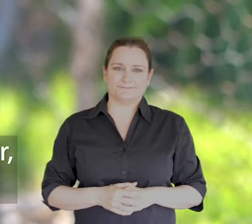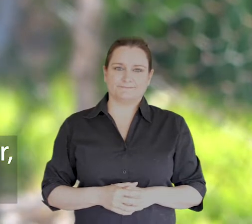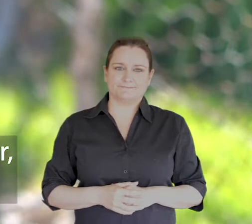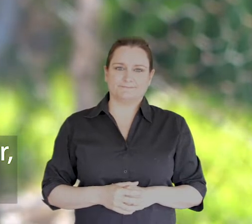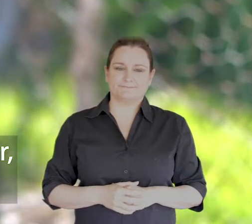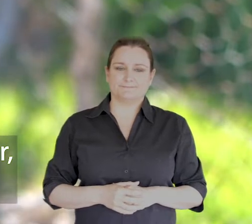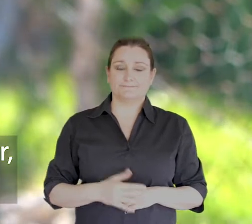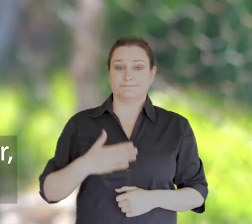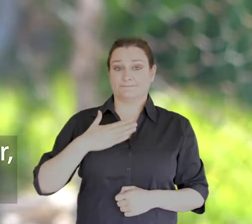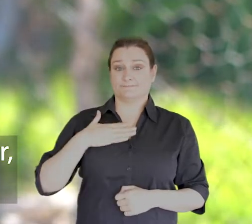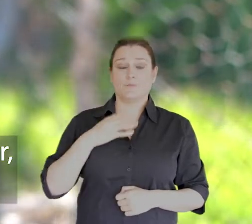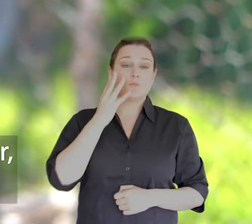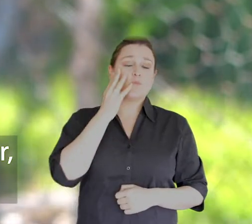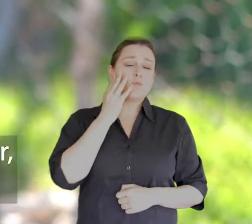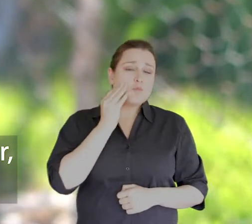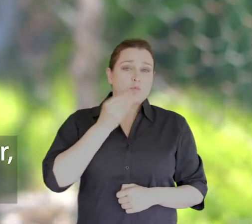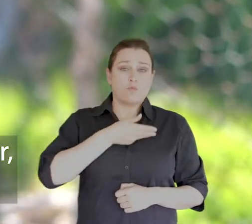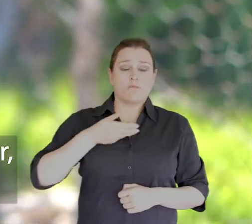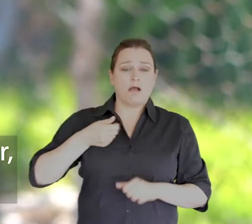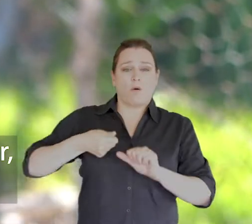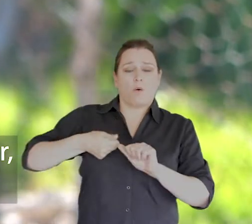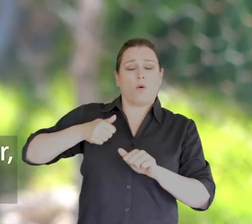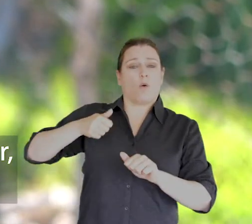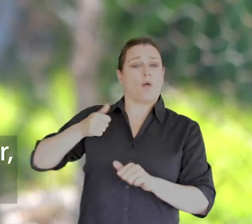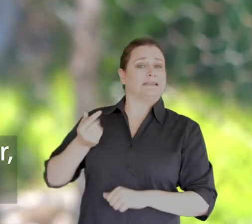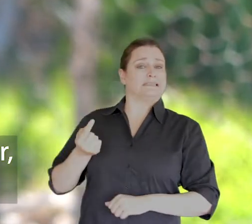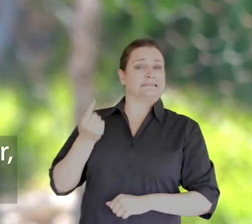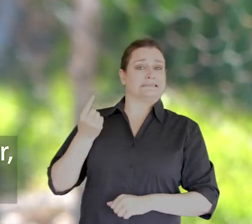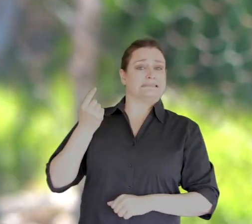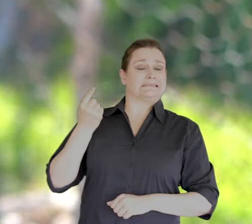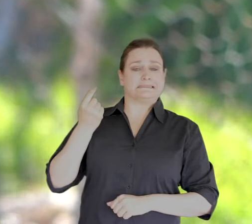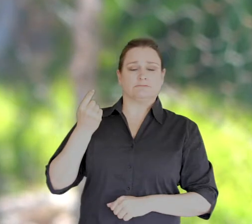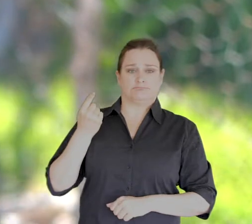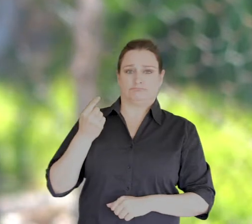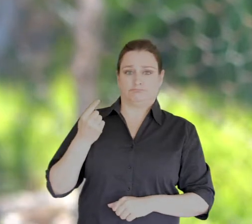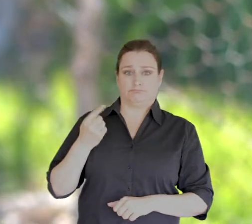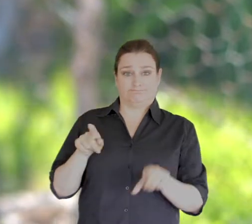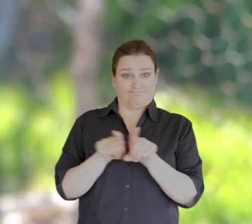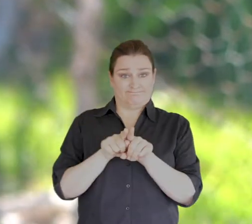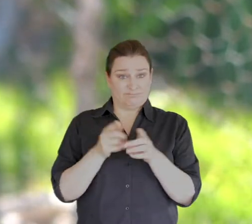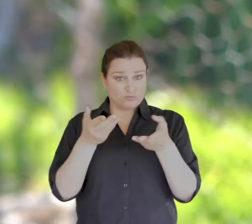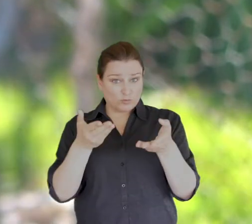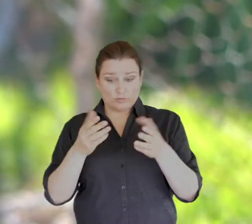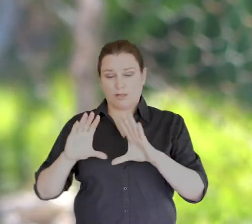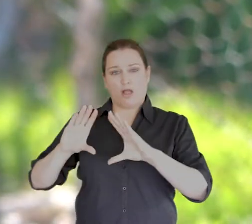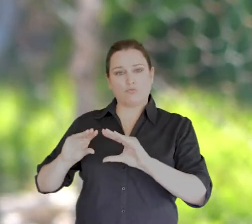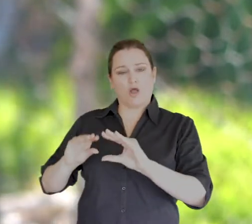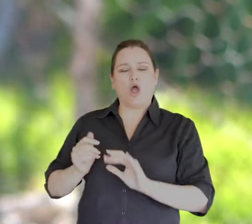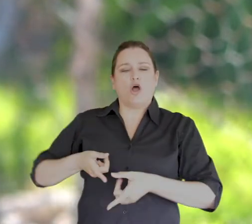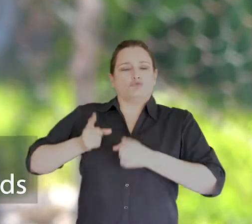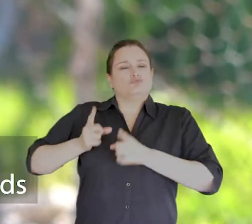vroeg daar van mijn oma groetjes. Hij had niet bedens gehad. Hij had nou rechtig niet bedens